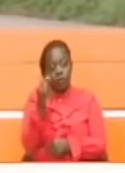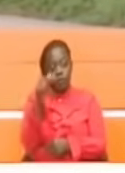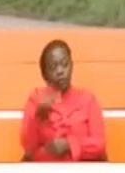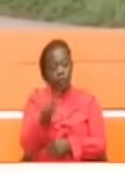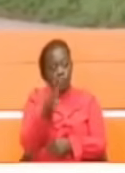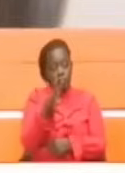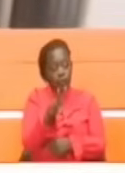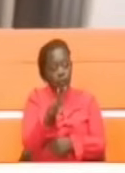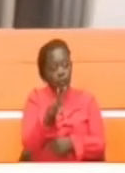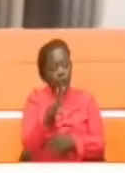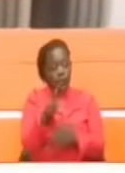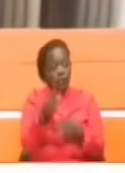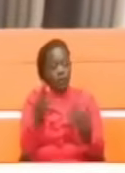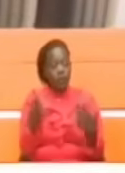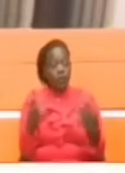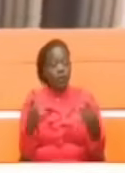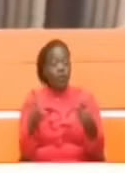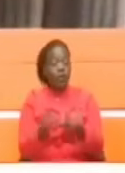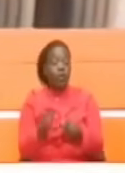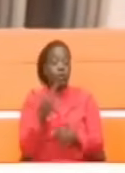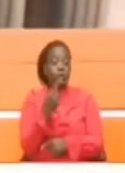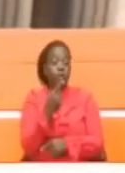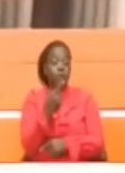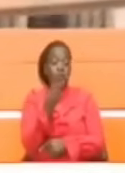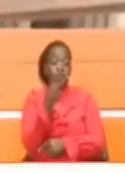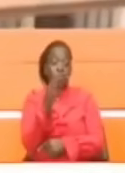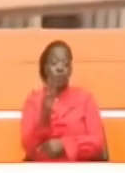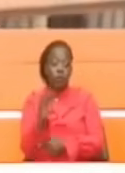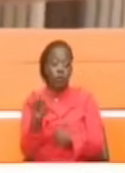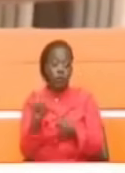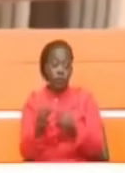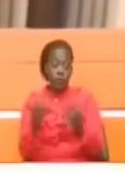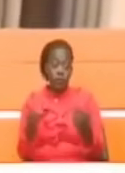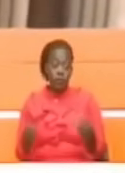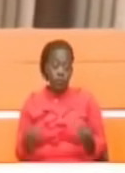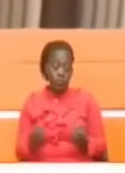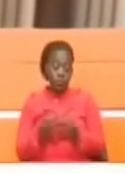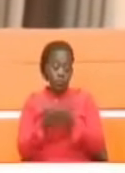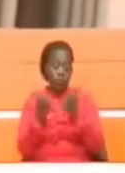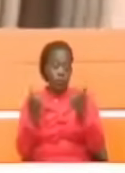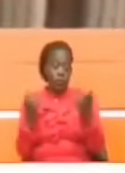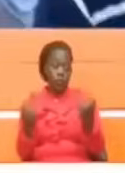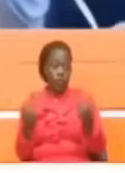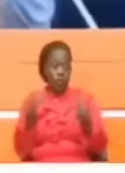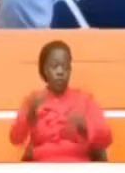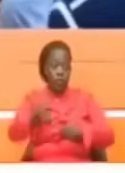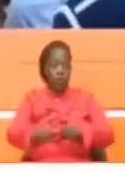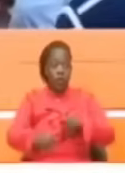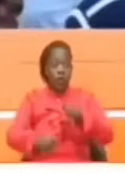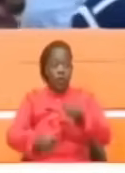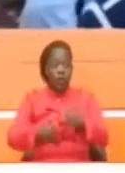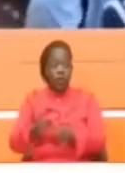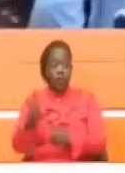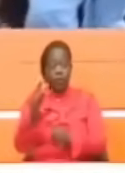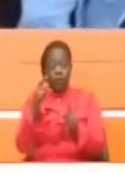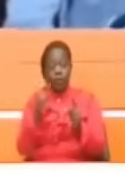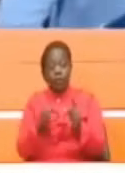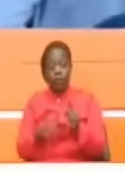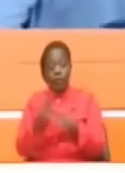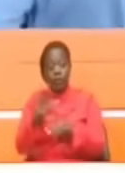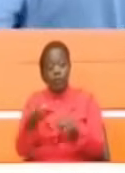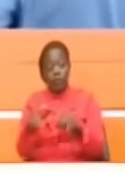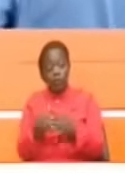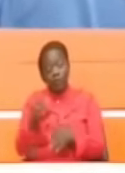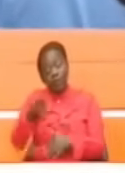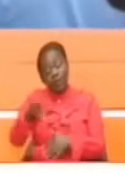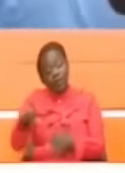namba UBA 128A bw'abadde awugula obutatomera wakagaali. Tizibategeeza nti bonna baliva mu tawuni ya